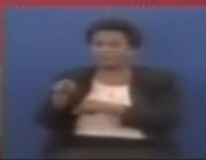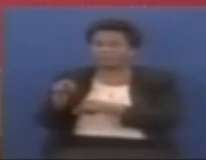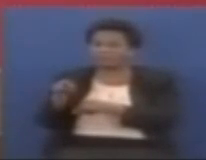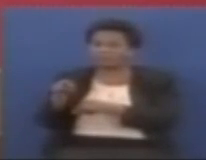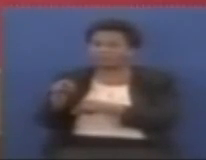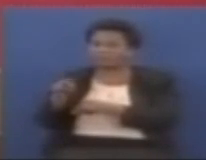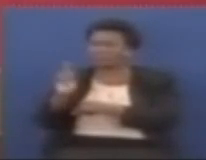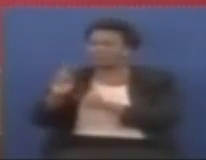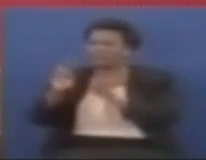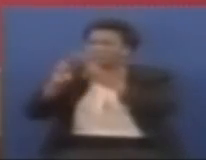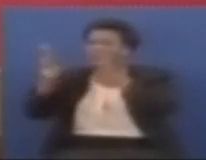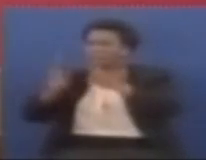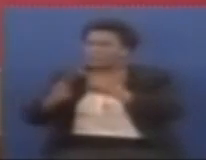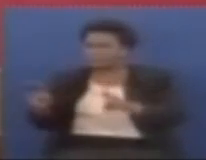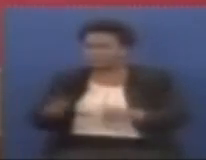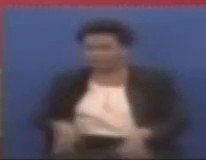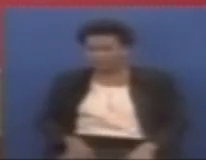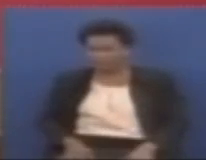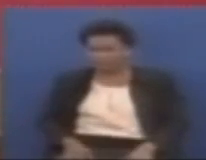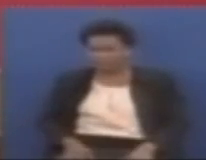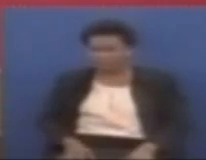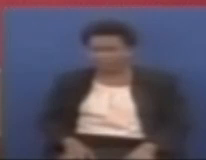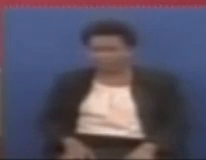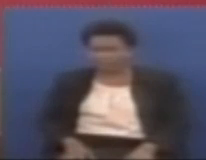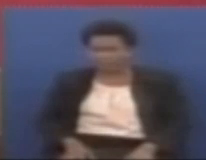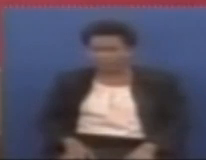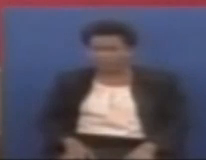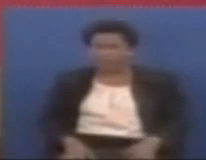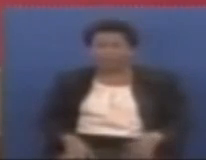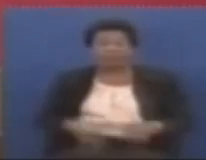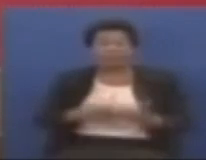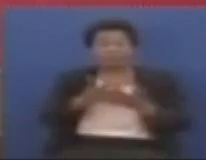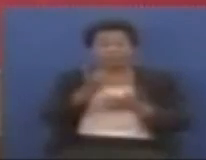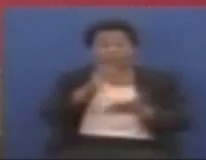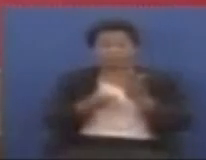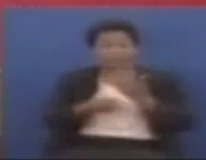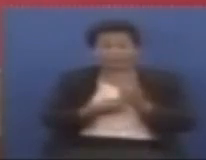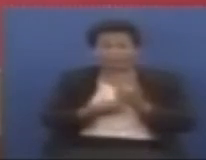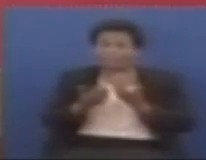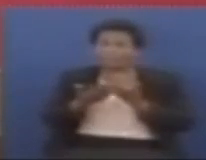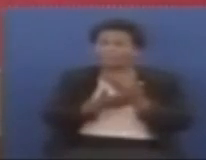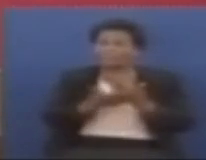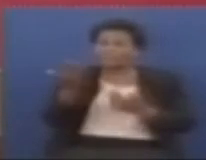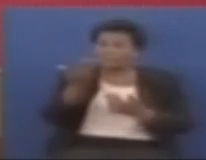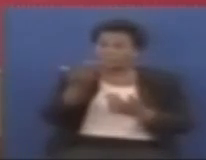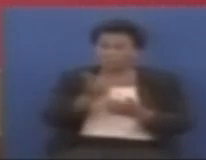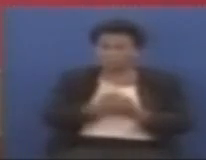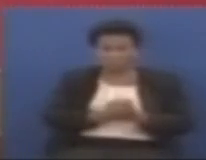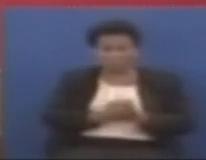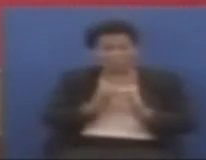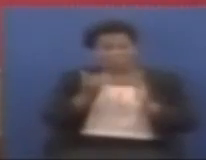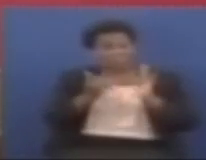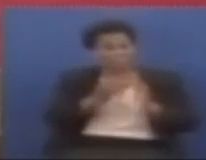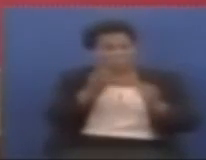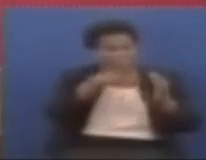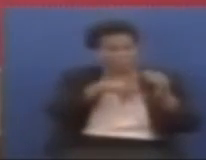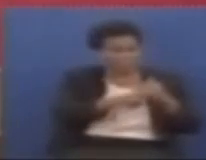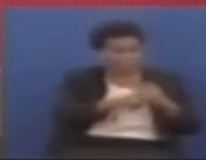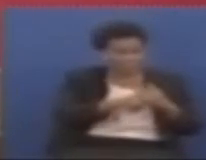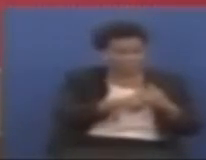ambaye amepewa jukumu la kusimamia, kuratibu na kuendesha mashauri yote ya madai ambayo